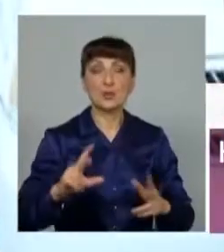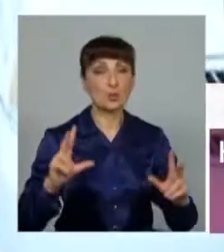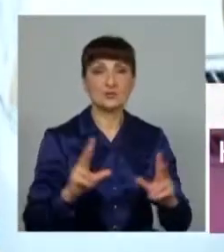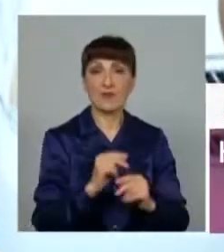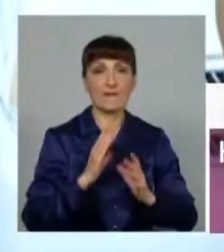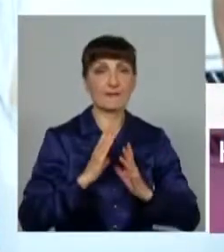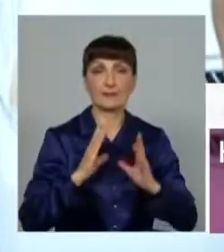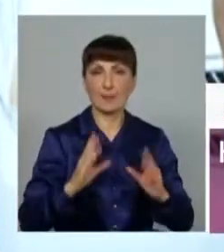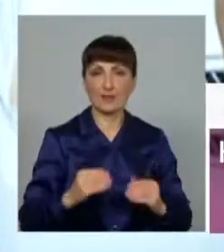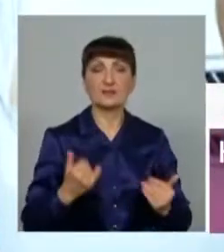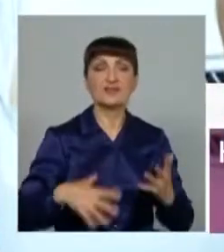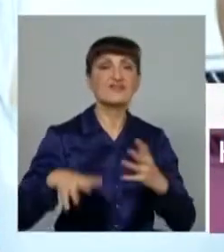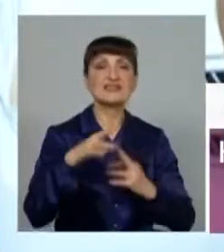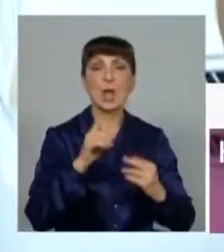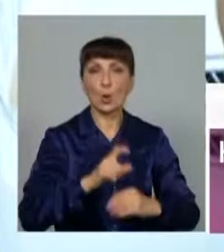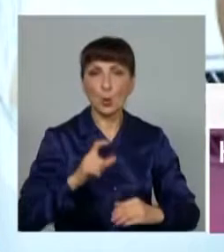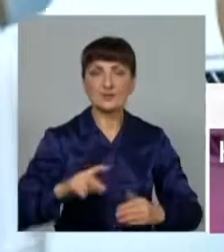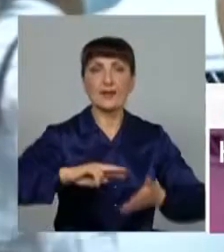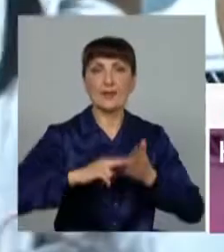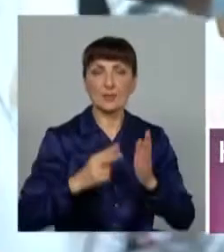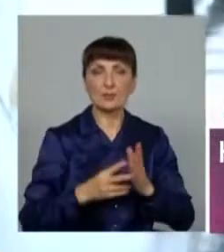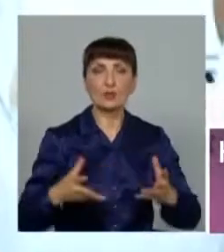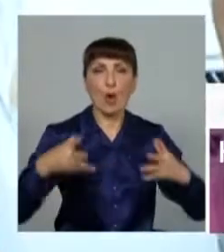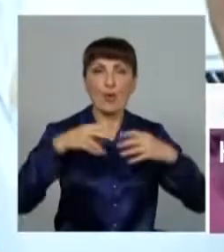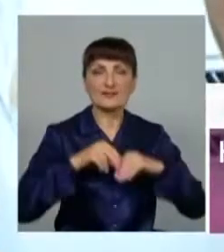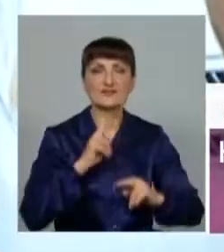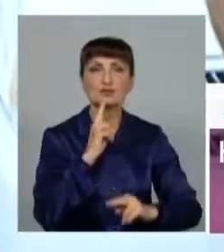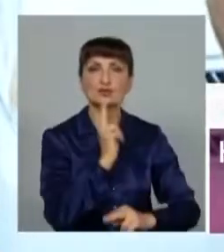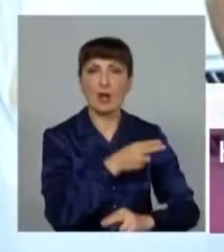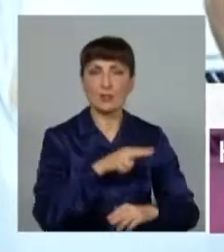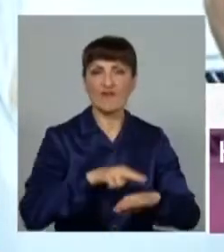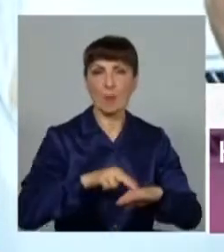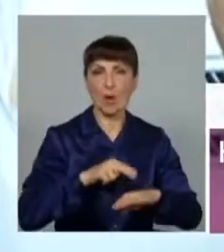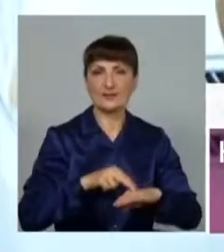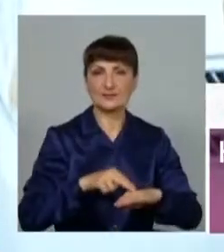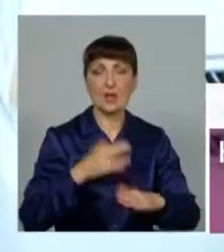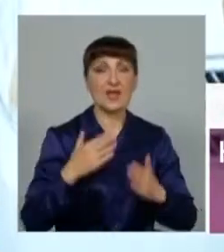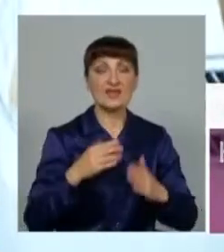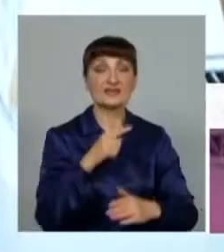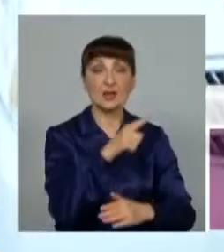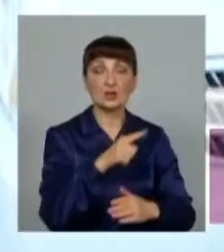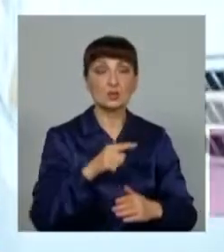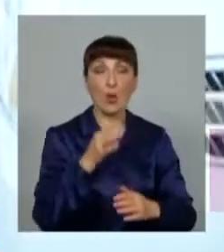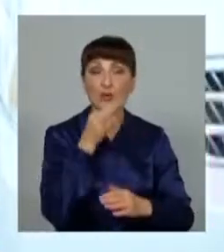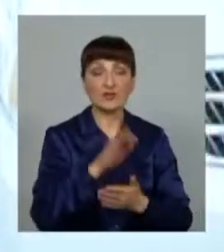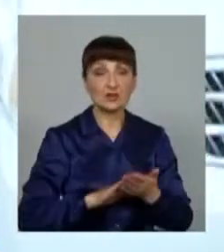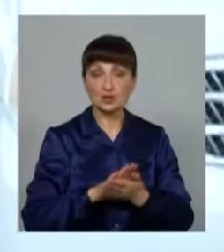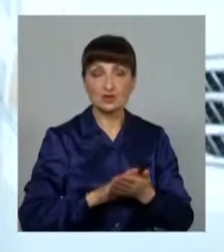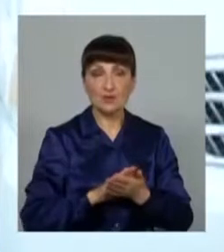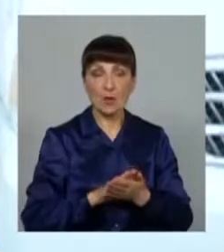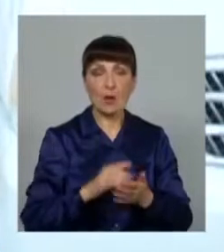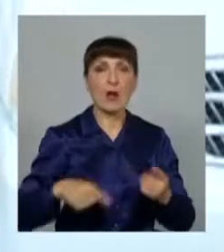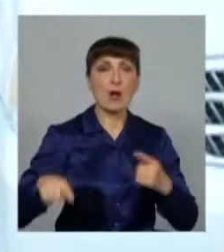увенчался успехом. Теперь все собравшиеся намерены писать коллективную жалобу в полицию. Если же и оттуда не последует каких-либо